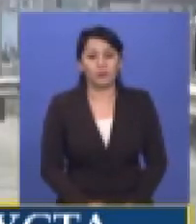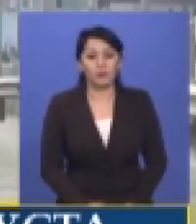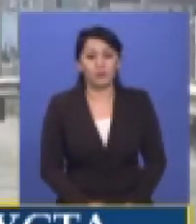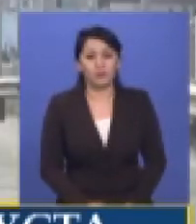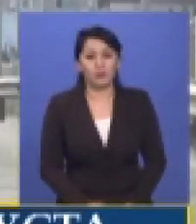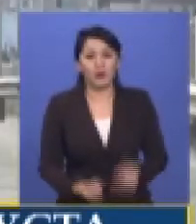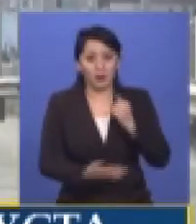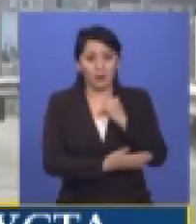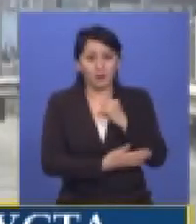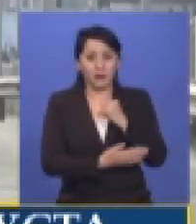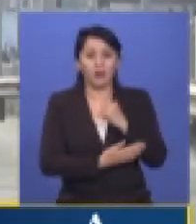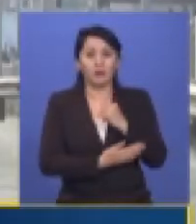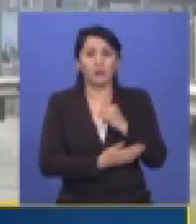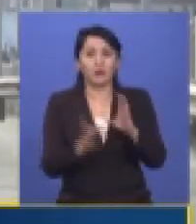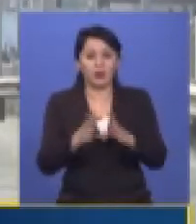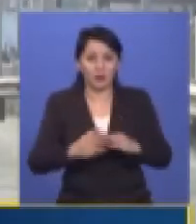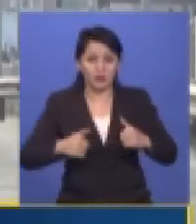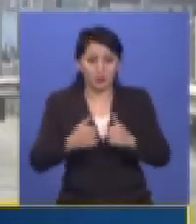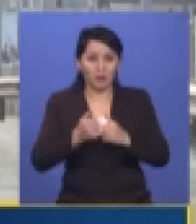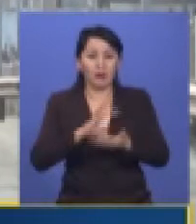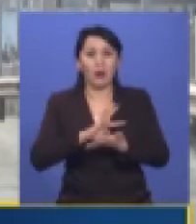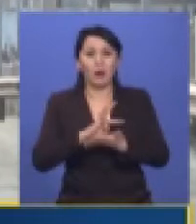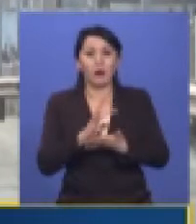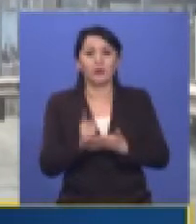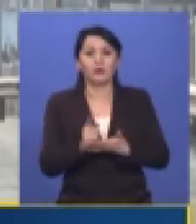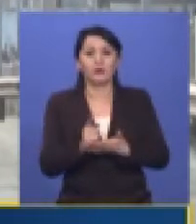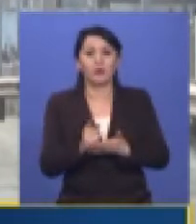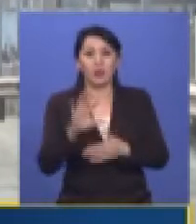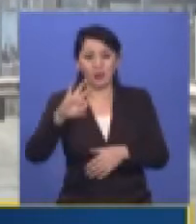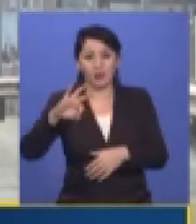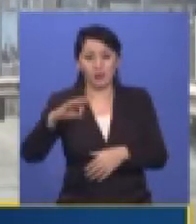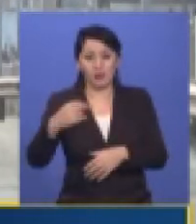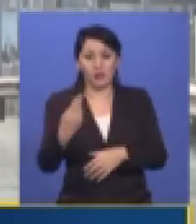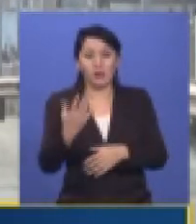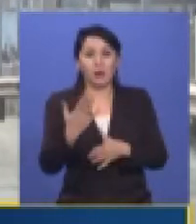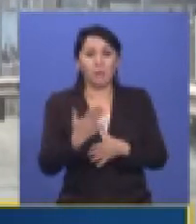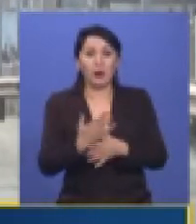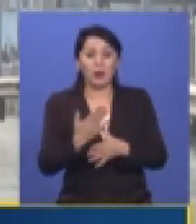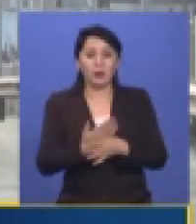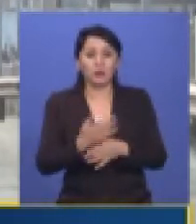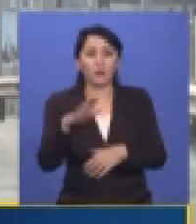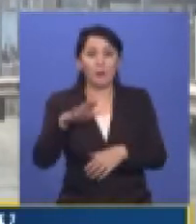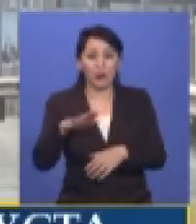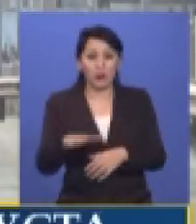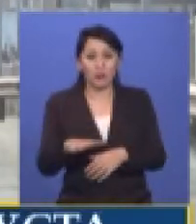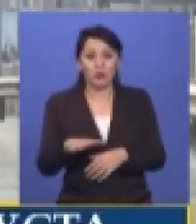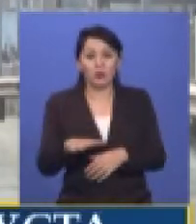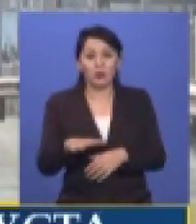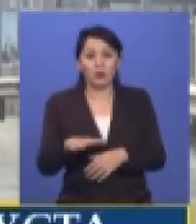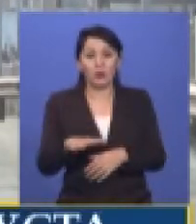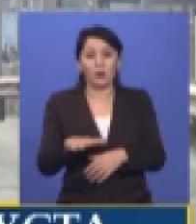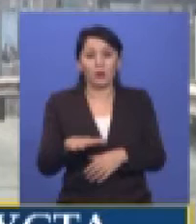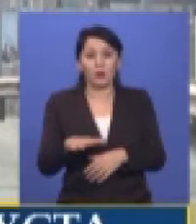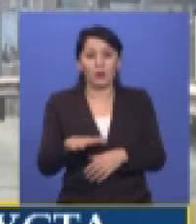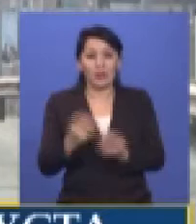Аз қамтылған отбасылардан шыққан балалар, оның ішінде әлеуметтік көмек алатын балалар үшін